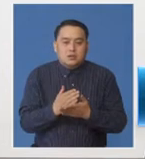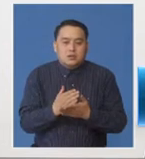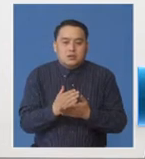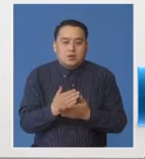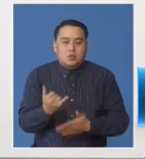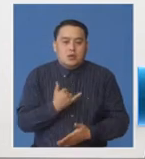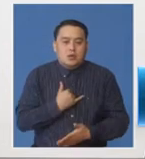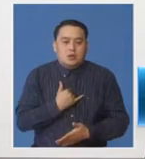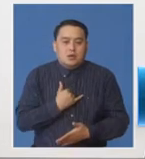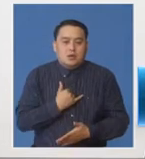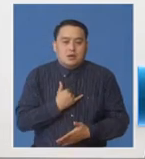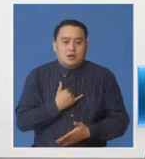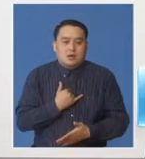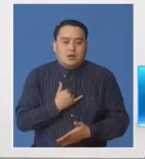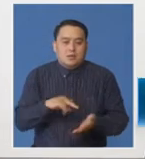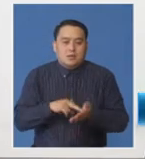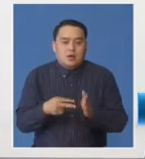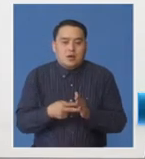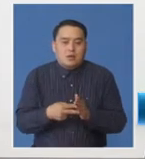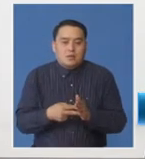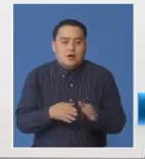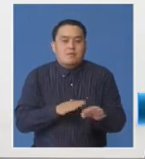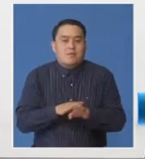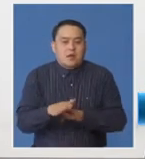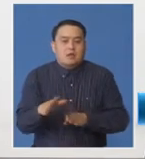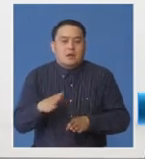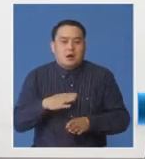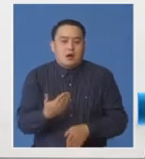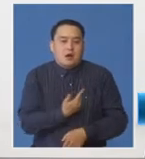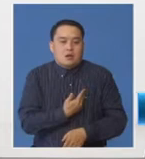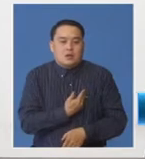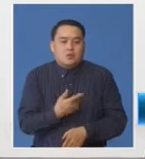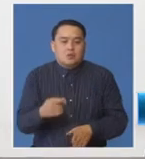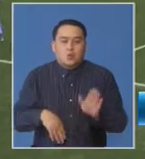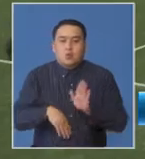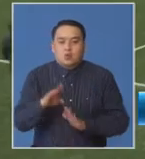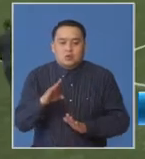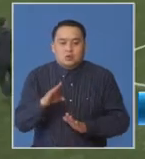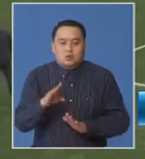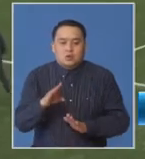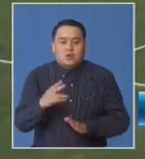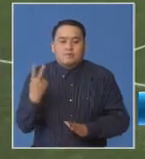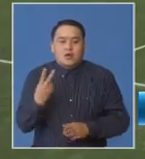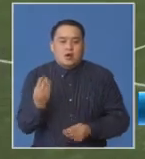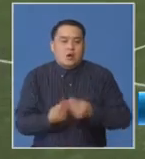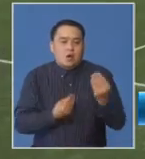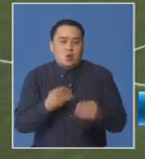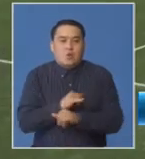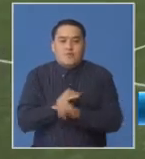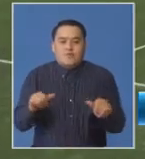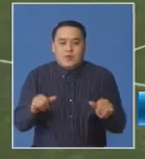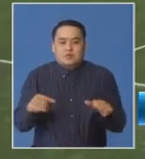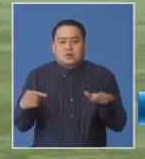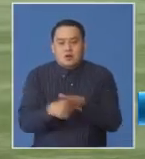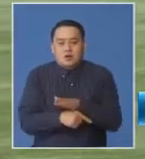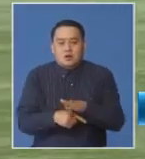у нас, в принципе, тоже план, как бы мы выполняли. Хотелось бы, конечно, улучшить. Второй тайм ЖТСУ увеличил накал